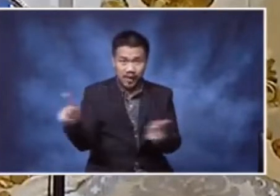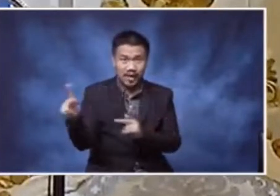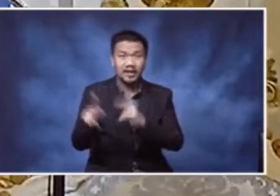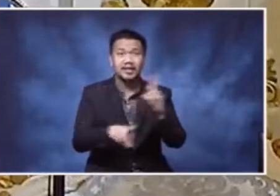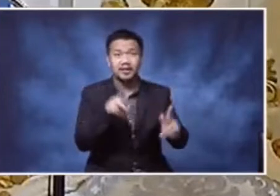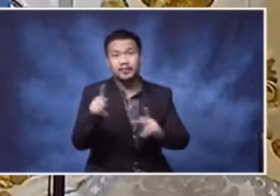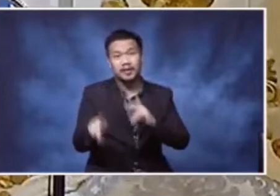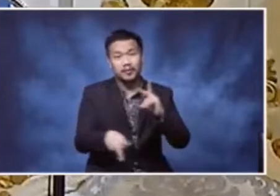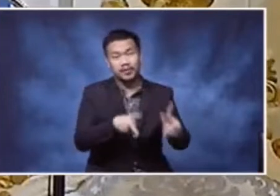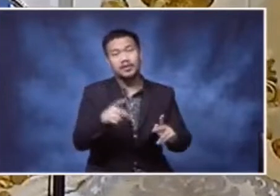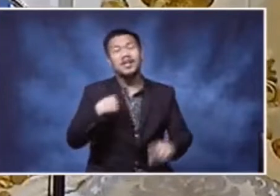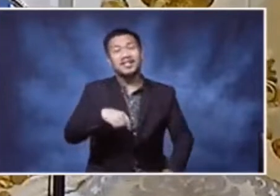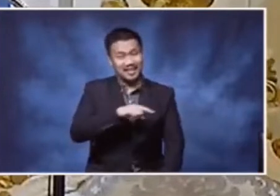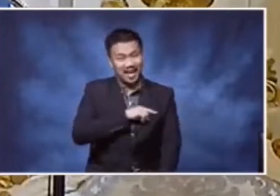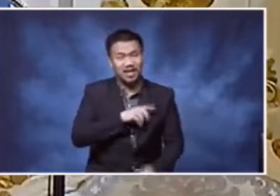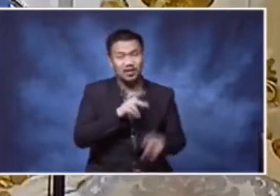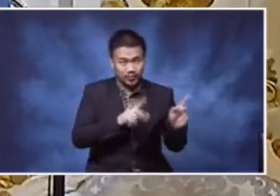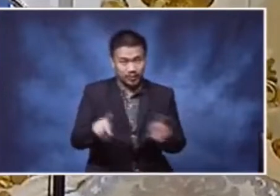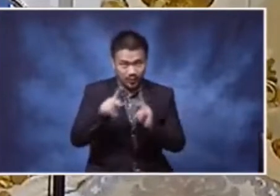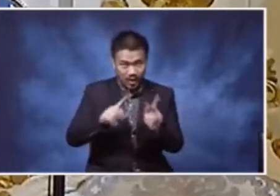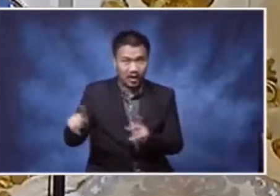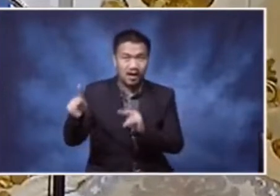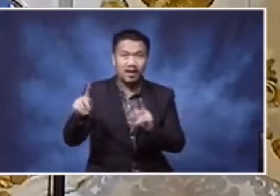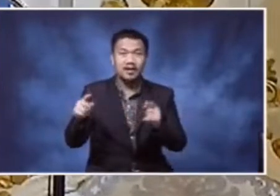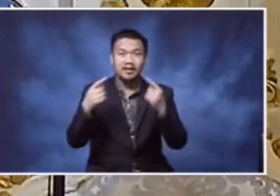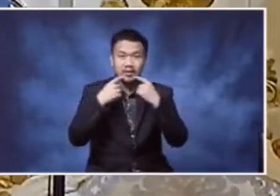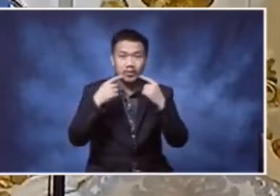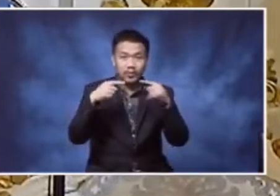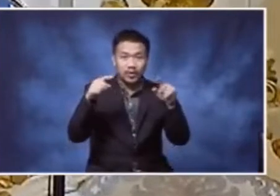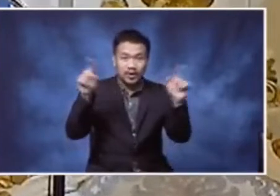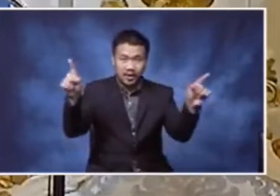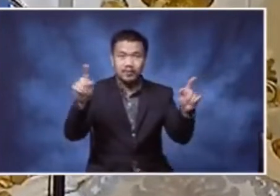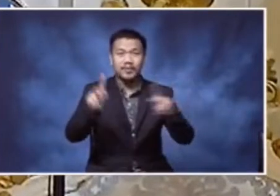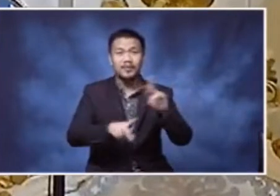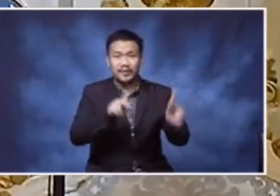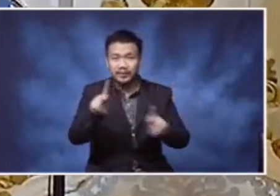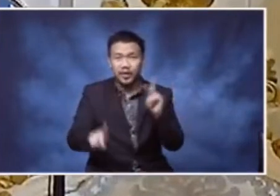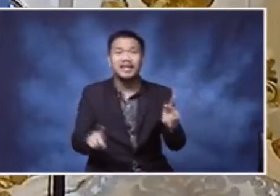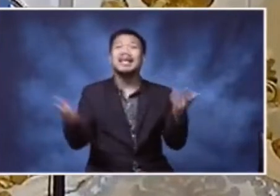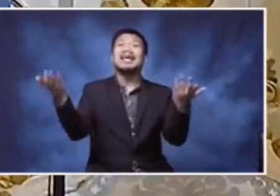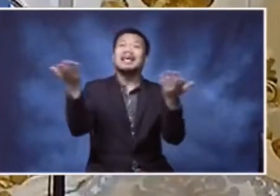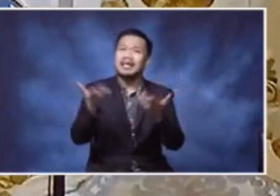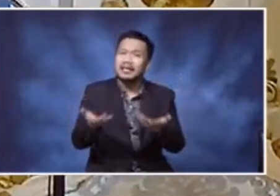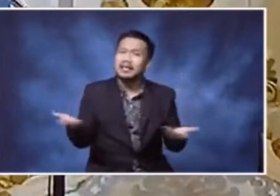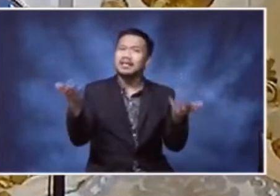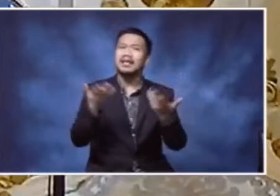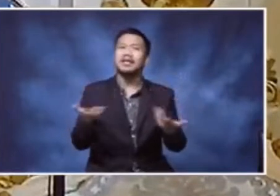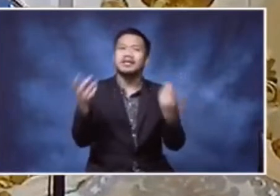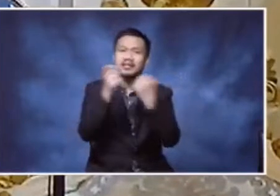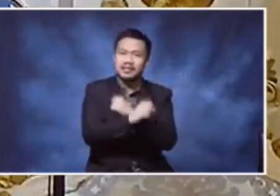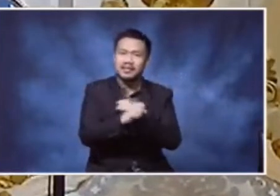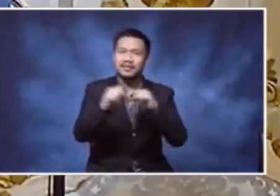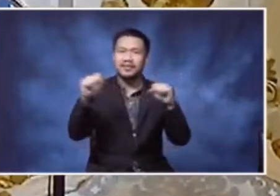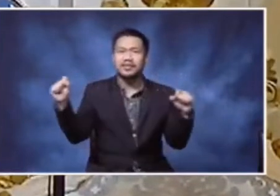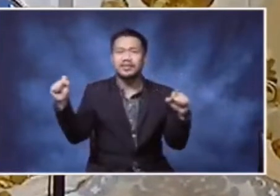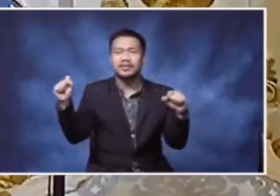tao. Tayo po'y tagapagpahayag sa mga tao. Nandito na ang